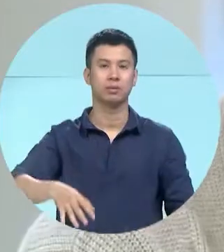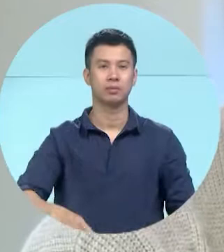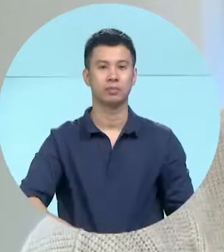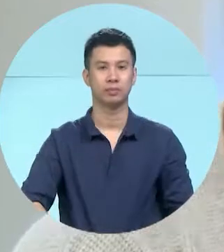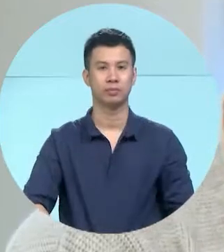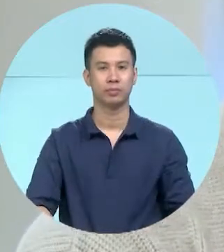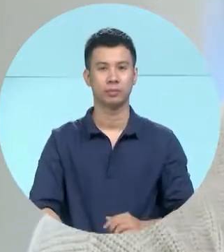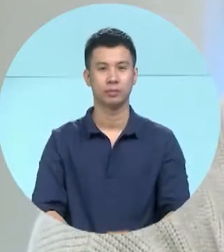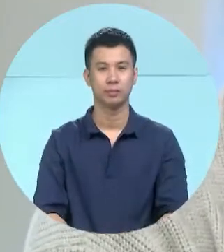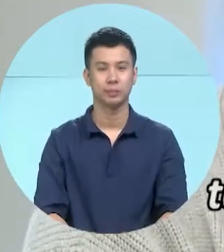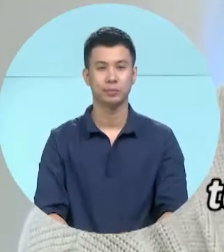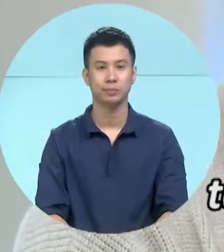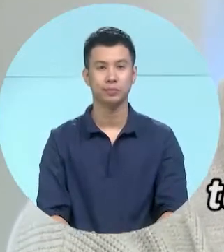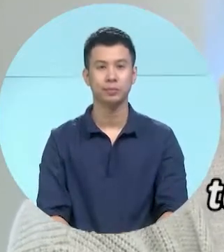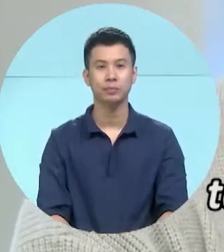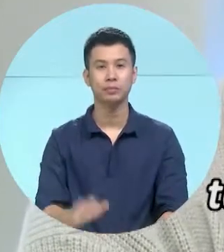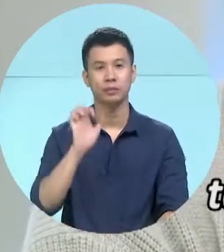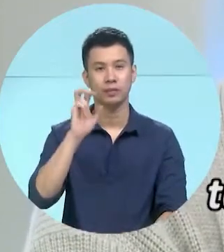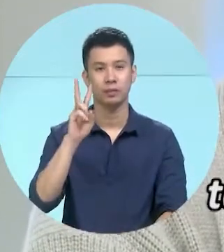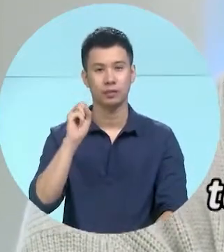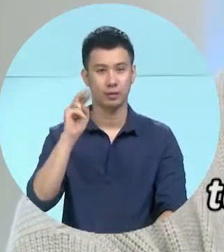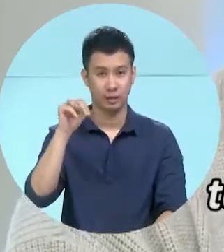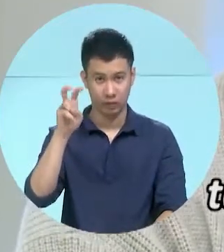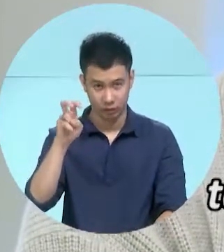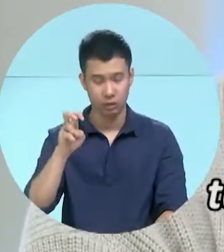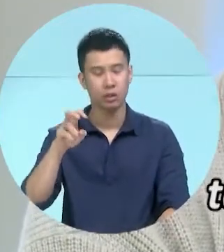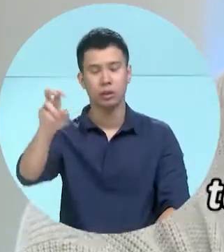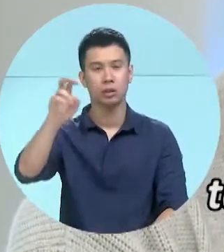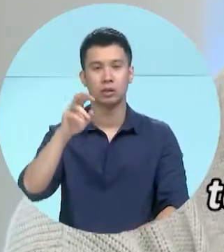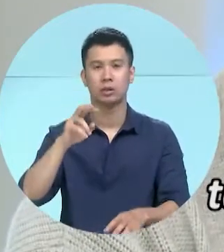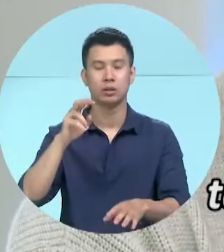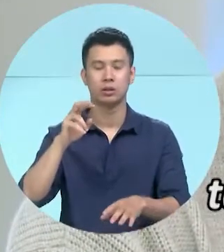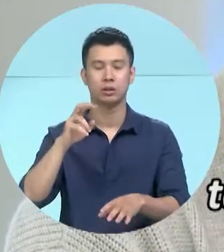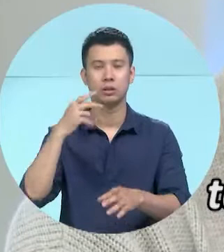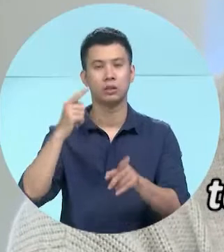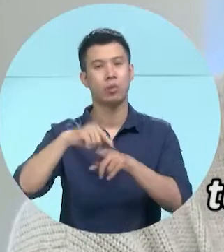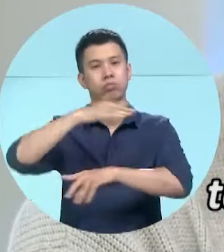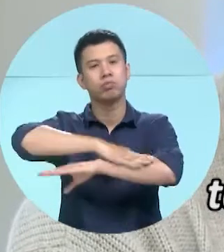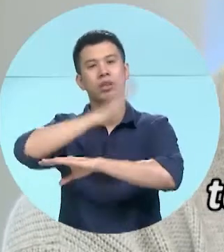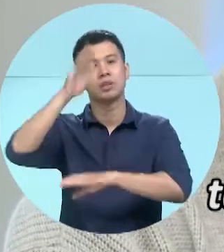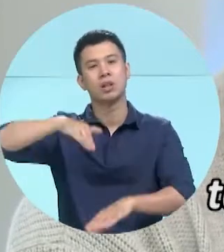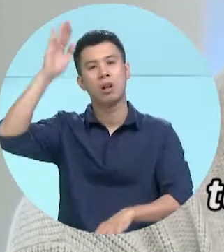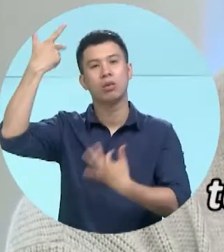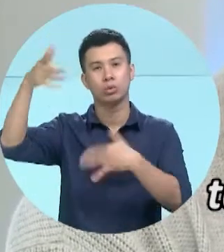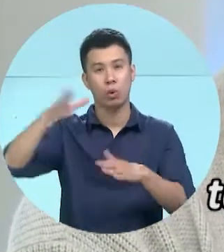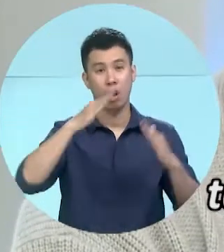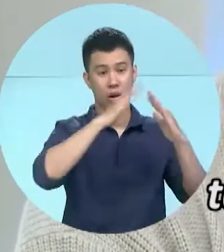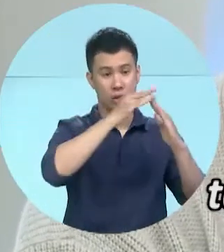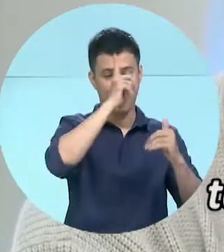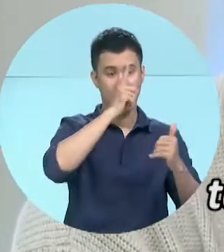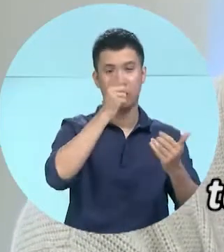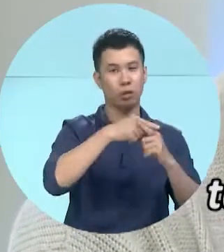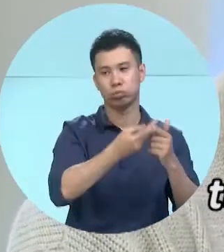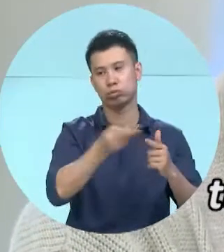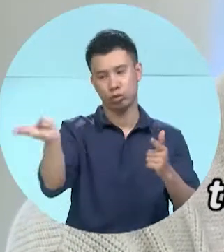So he's an adult already, so in our home we want to make sure that we allow everything for him possible to be an